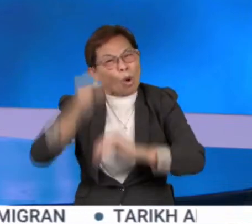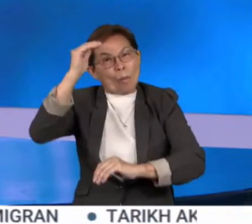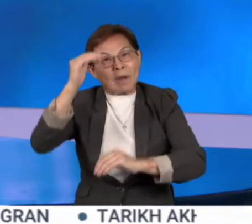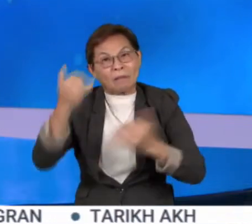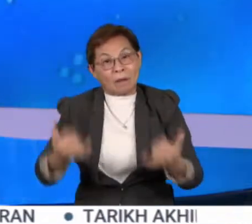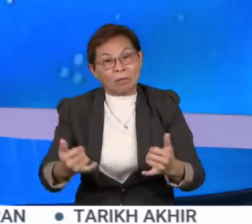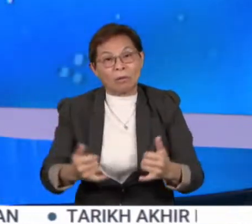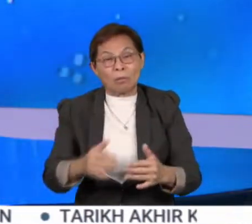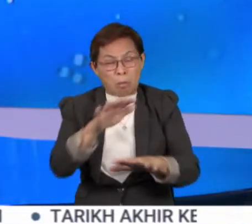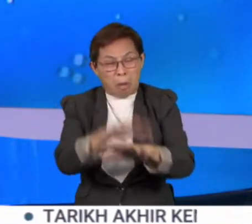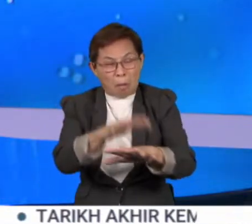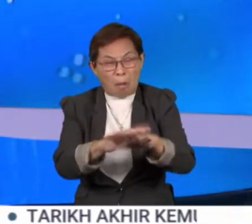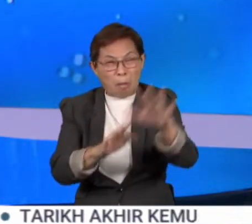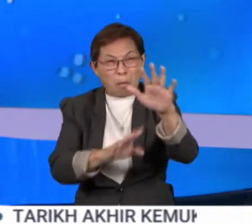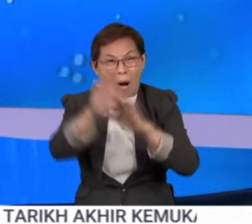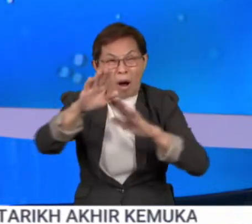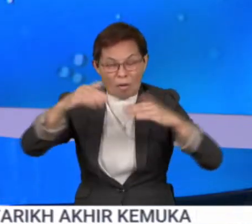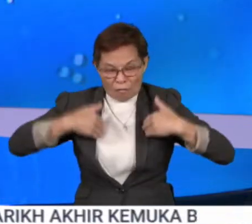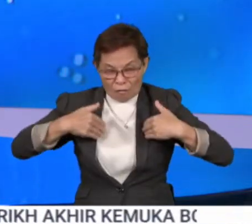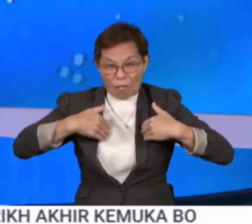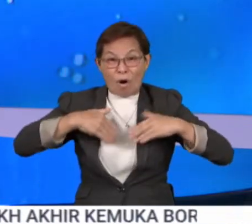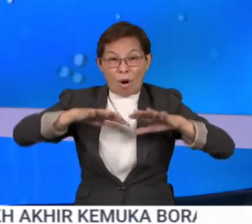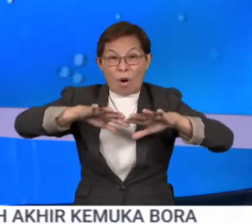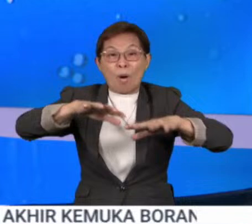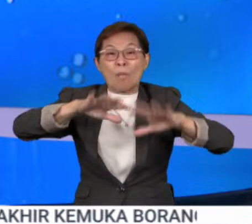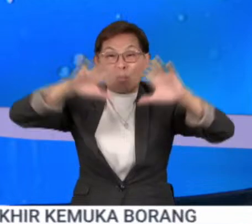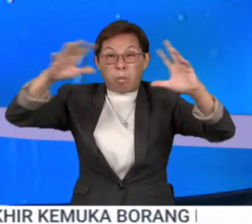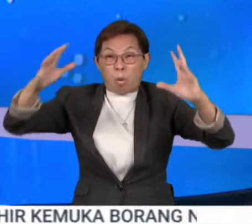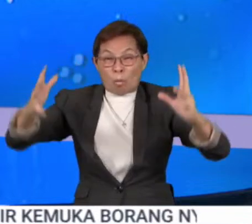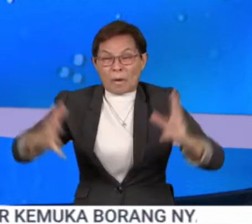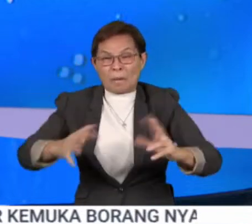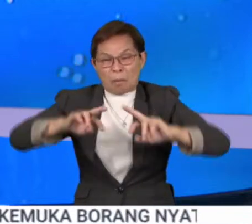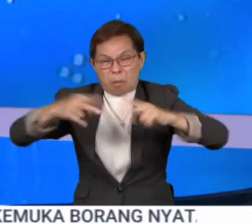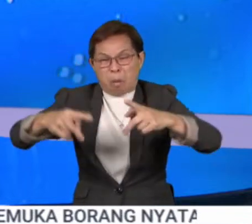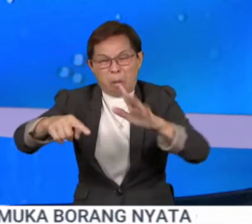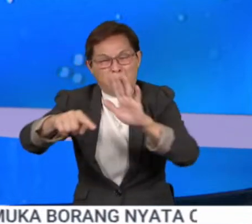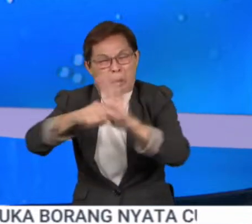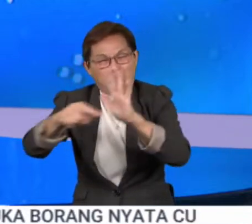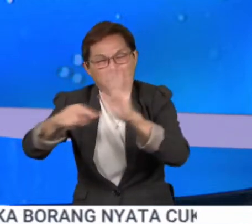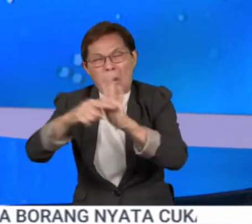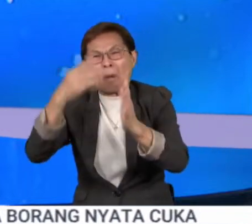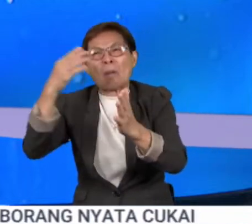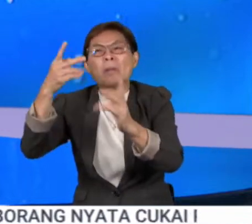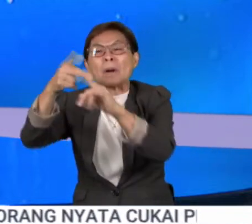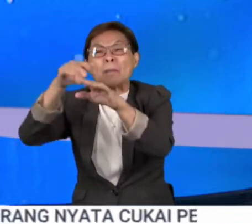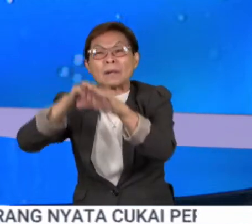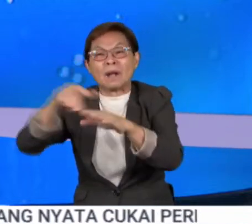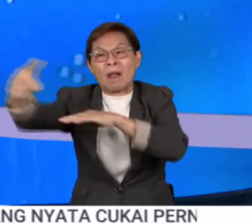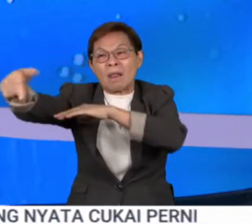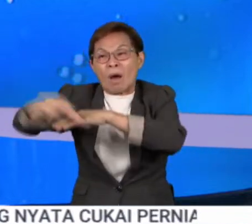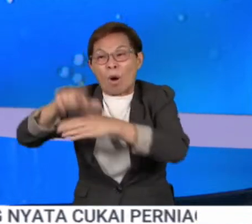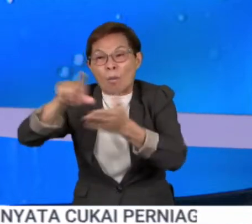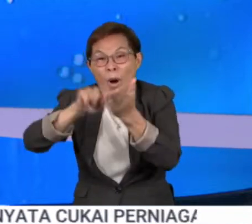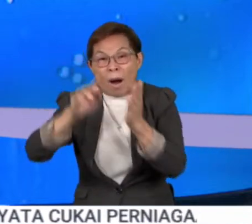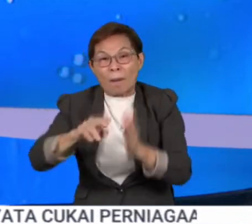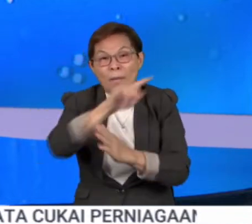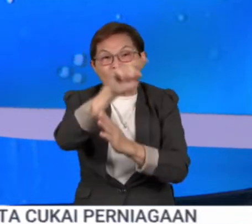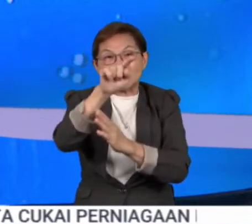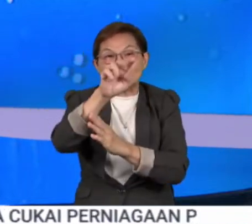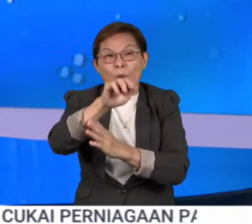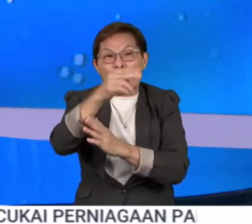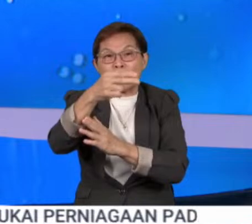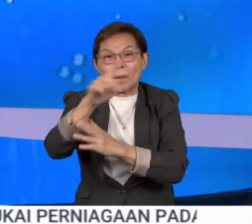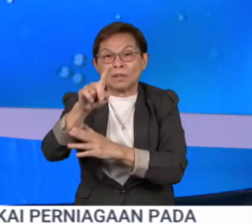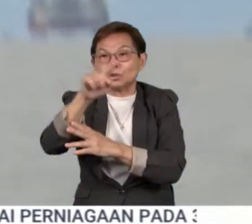sepatutnya. Kepesatan pembangunan fizikal di muka bumi telah mengakibatkan kesan yang buruk kepada lautan. Wartawan Muhammad Zulhan Nizam ada